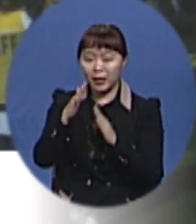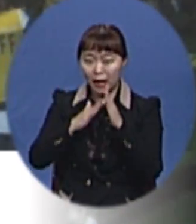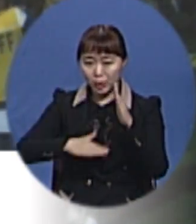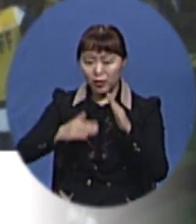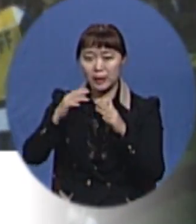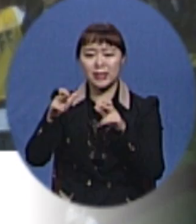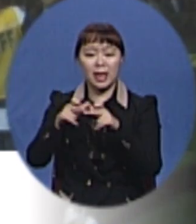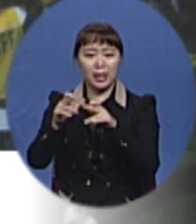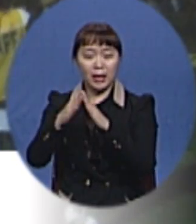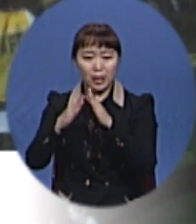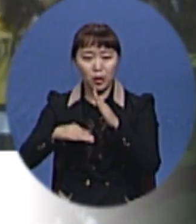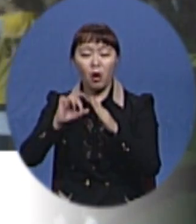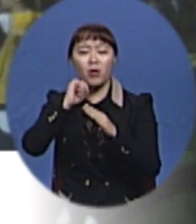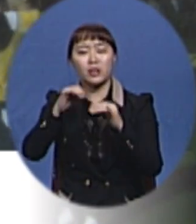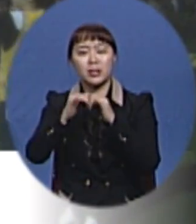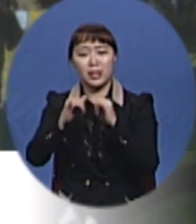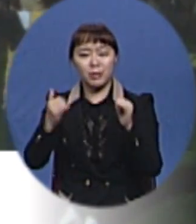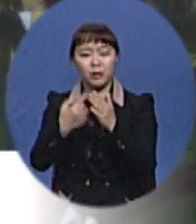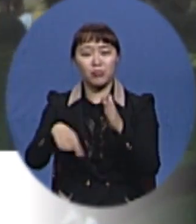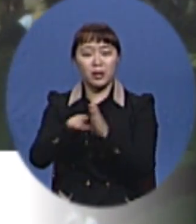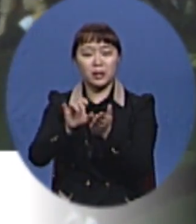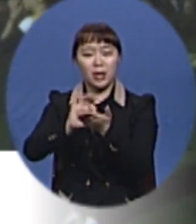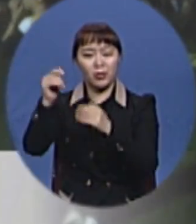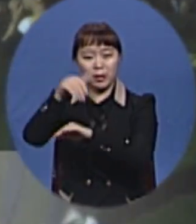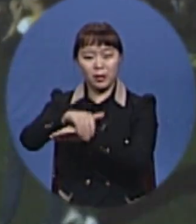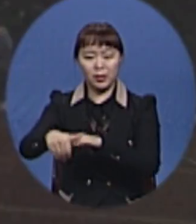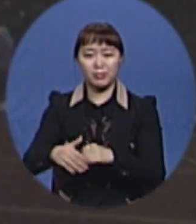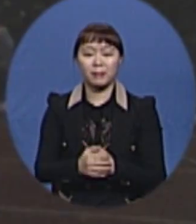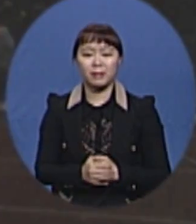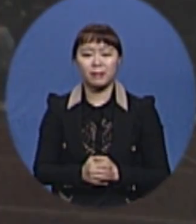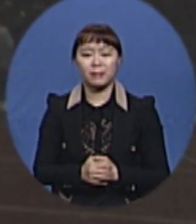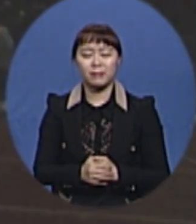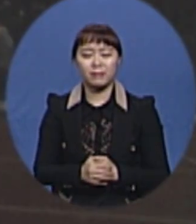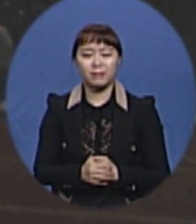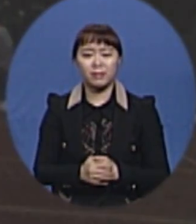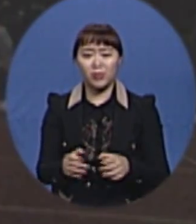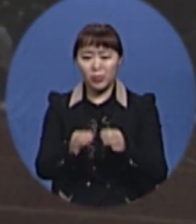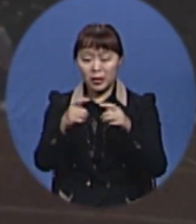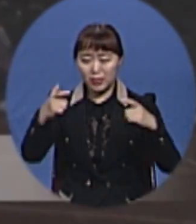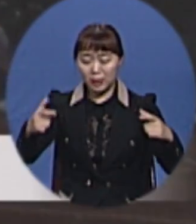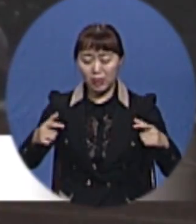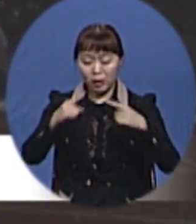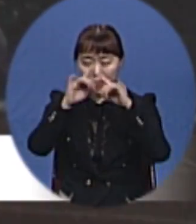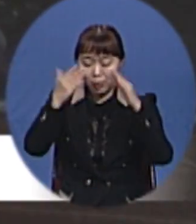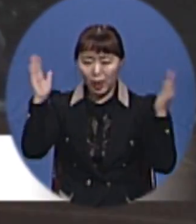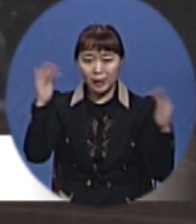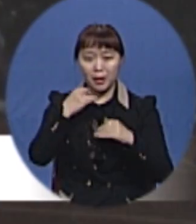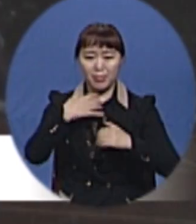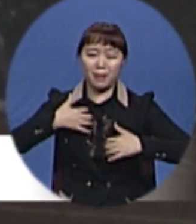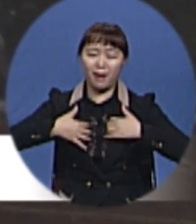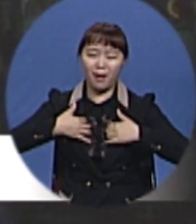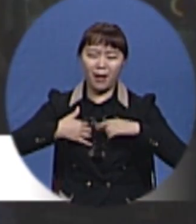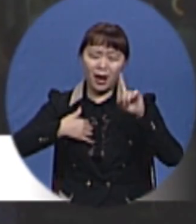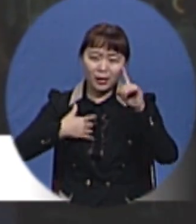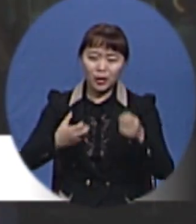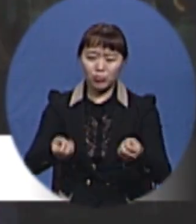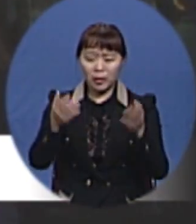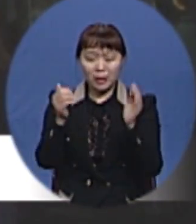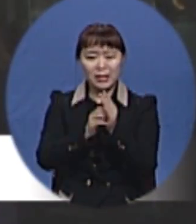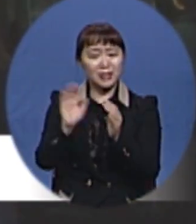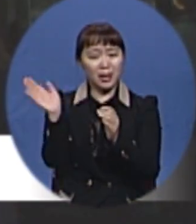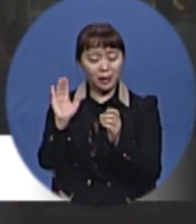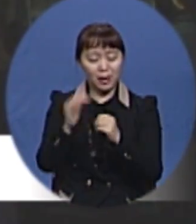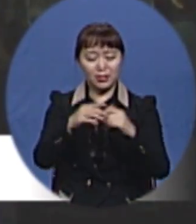가정, 불우한 이웃 분들을 돕기 위해 사용할 예정입니다. 그동안 지역 대학교 학생들만 즐기는 획일적인 축제에서